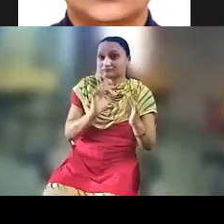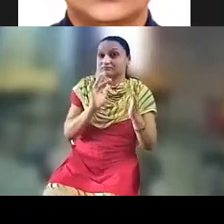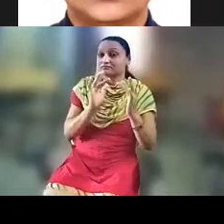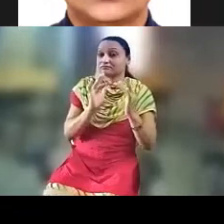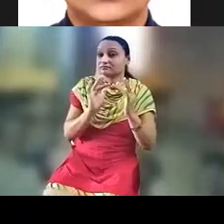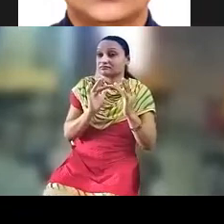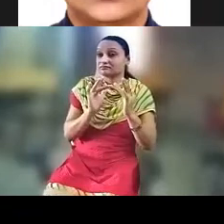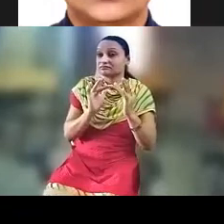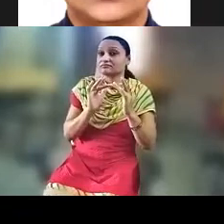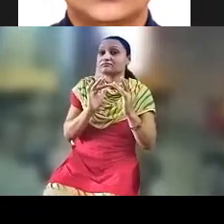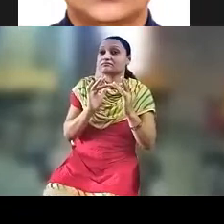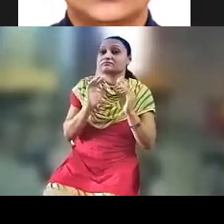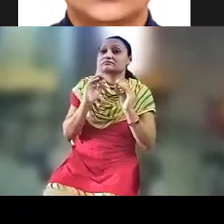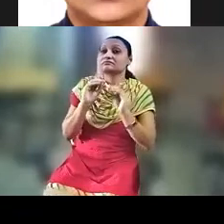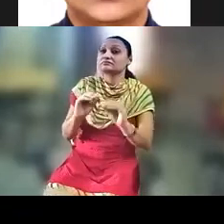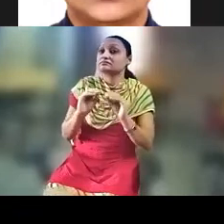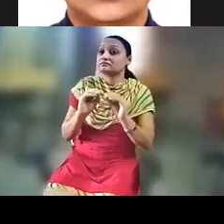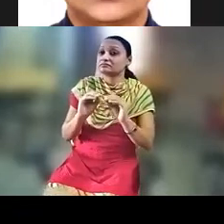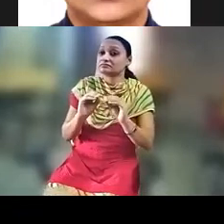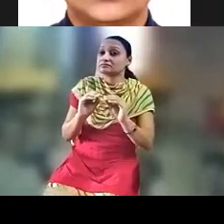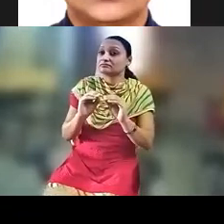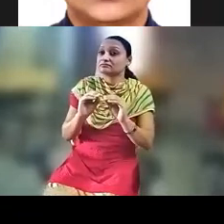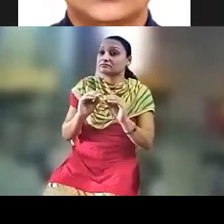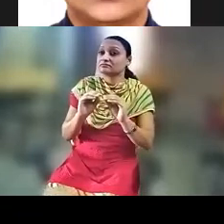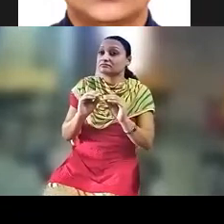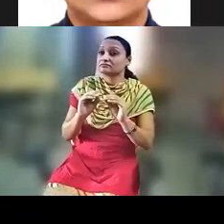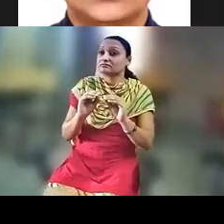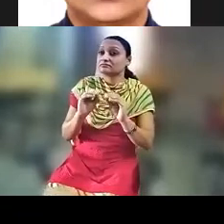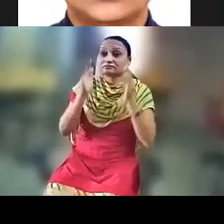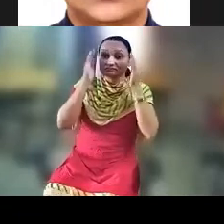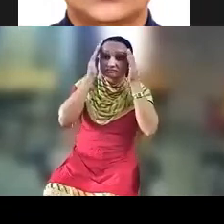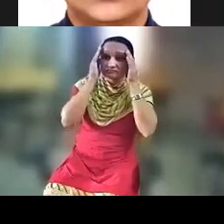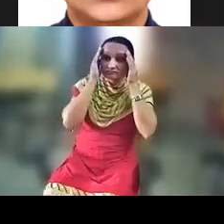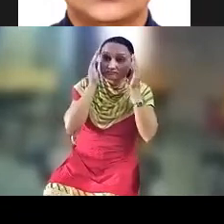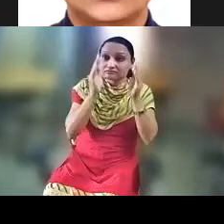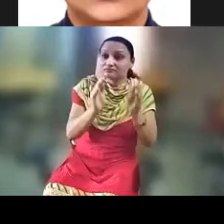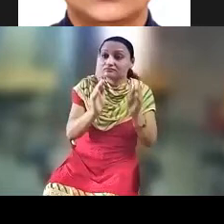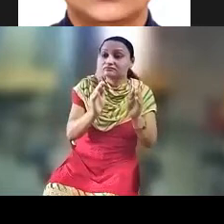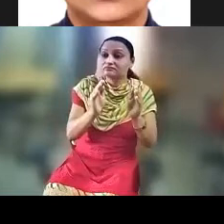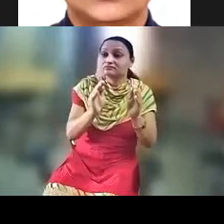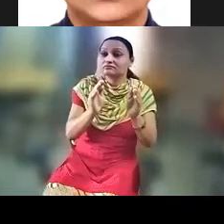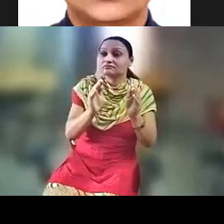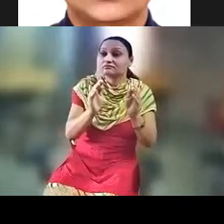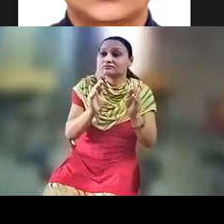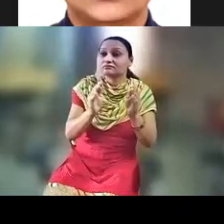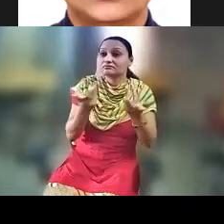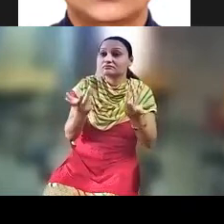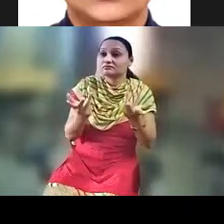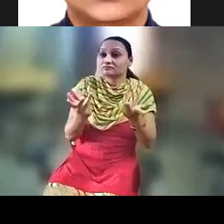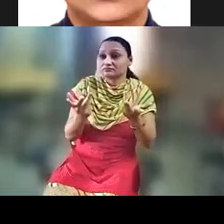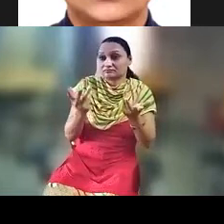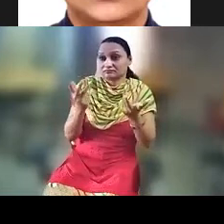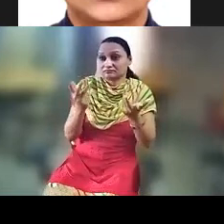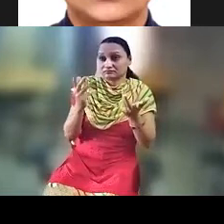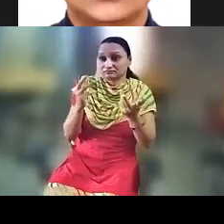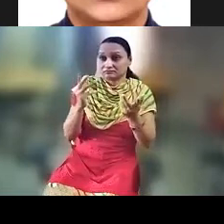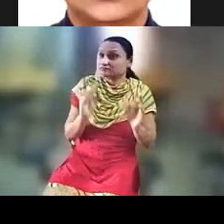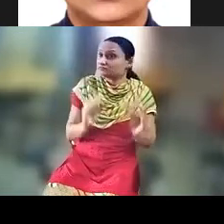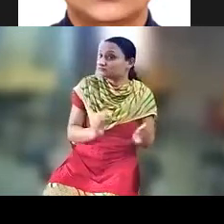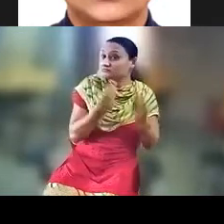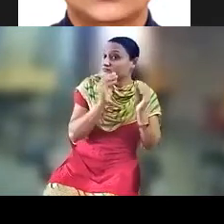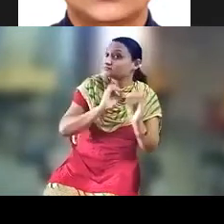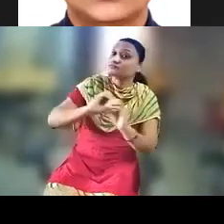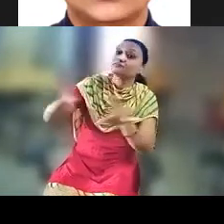में एम्फेसिस इस पे था कि हम जो कंस्ट्रेंट्स हैं उसके अंदर हम क्या बेस्ट डिलीवर कर सकते